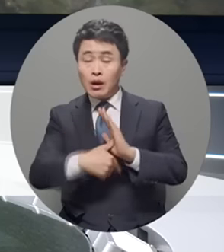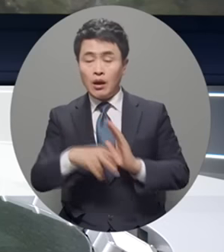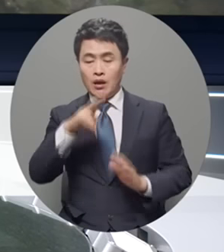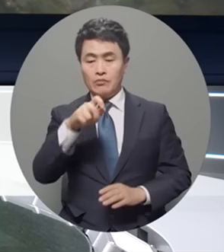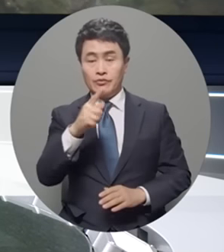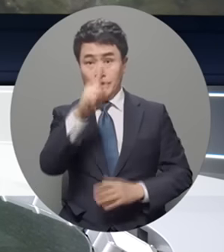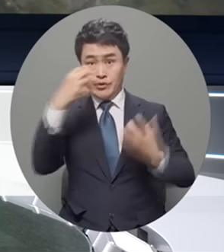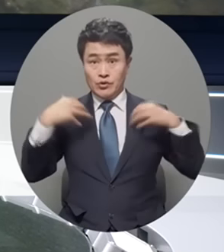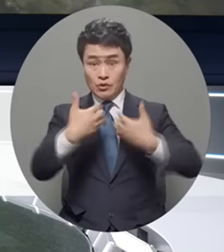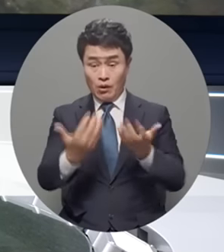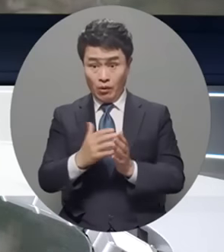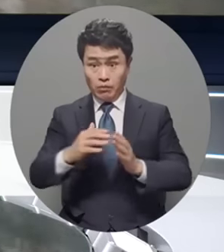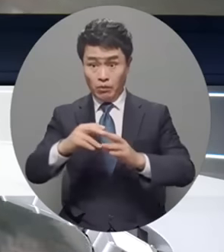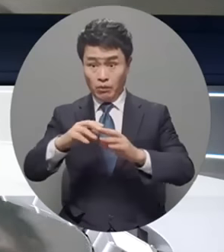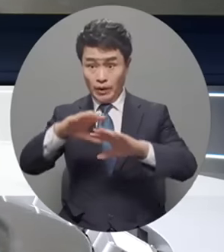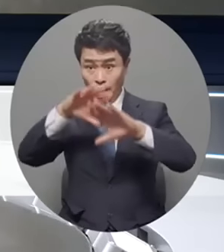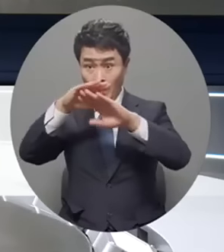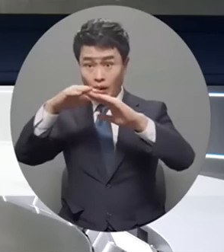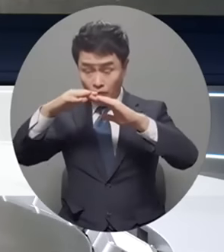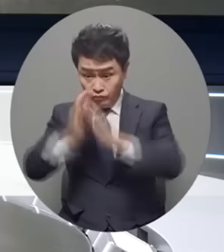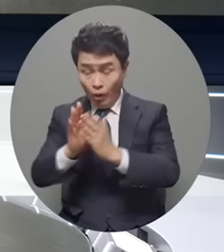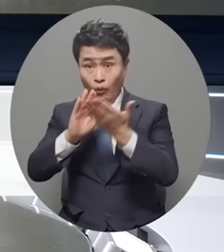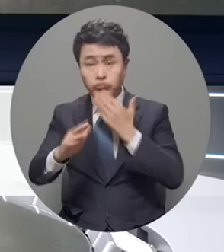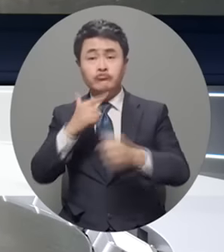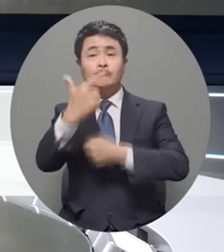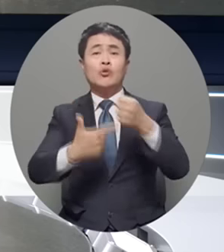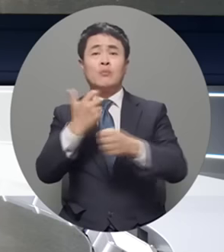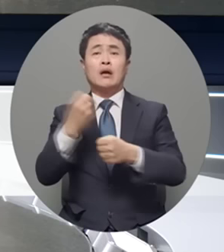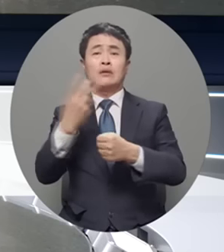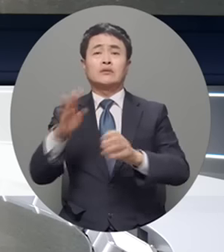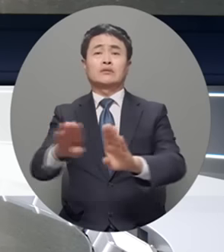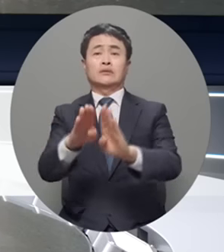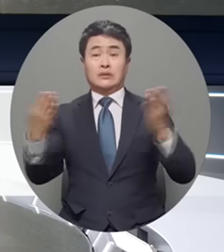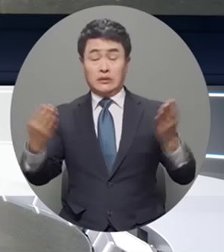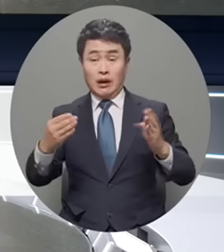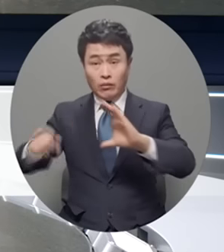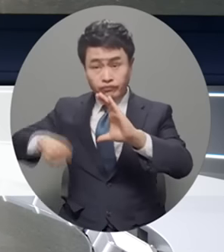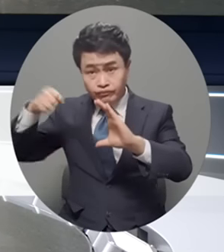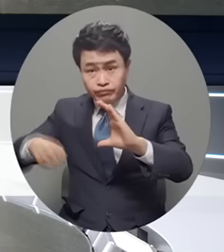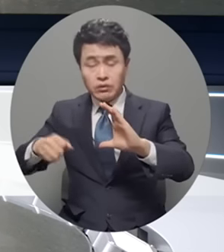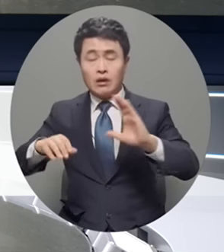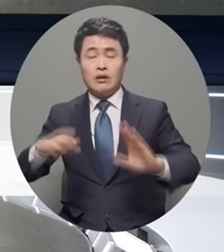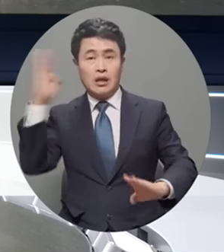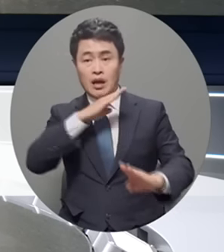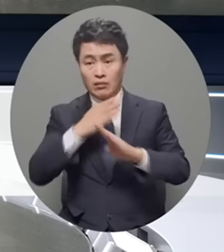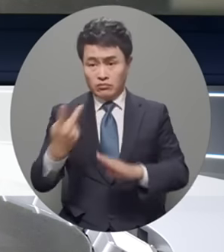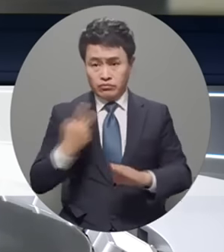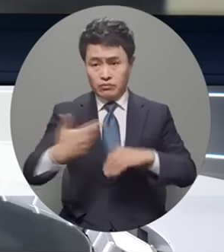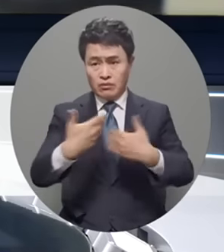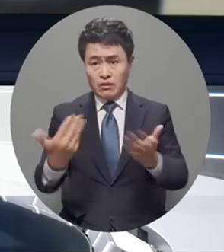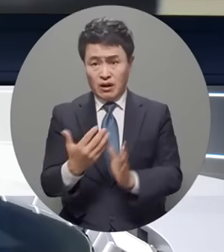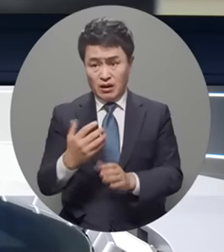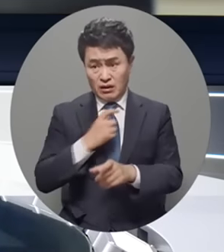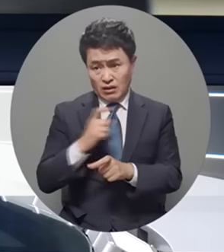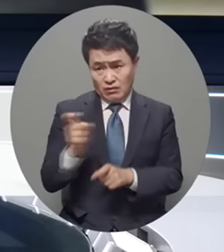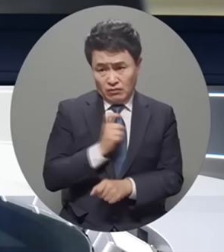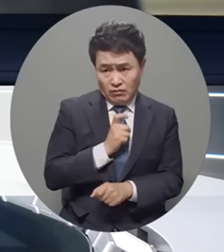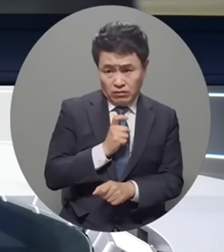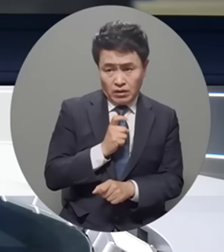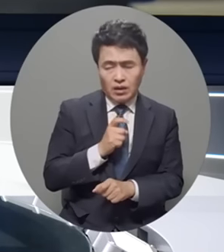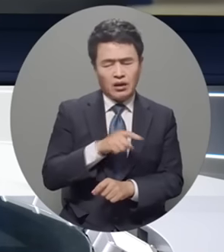때 철거된 이후 6년 만에 재개된 확성기 방송이었는데요. 정부는 남북 간 긴장 고조의 책임은 전적으로 북한